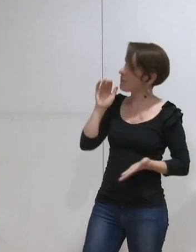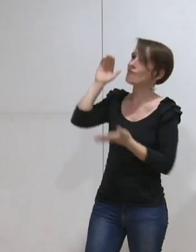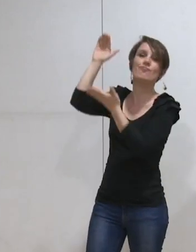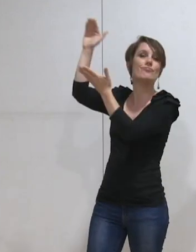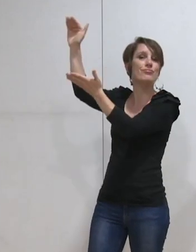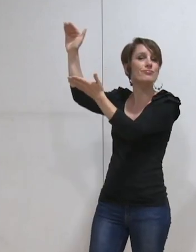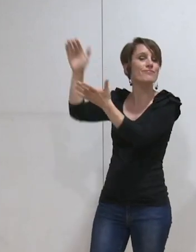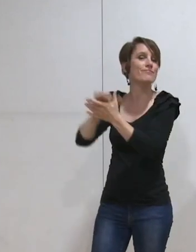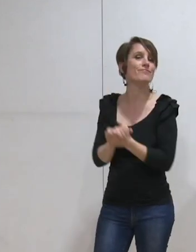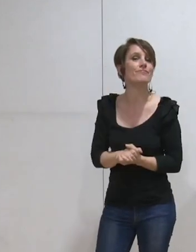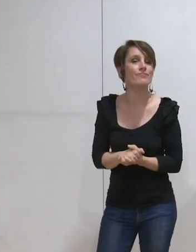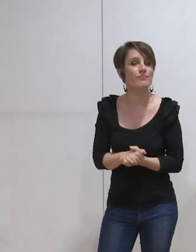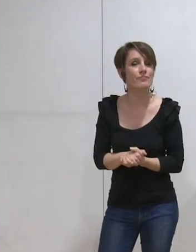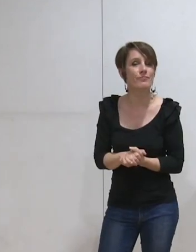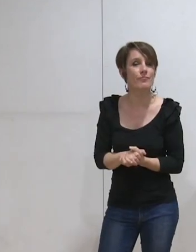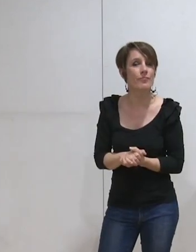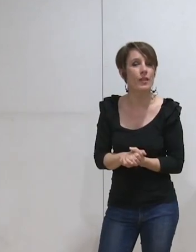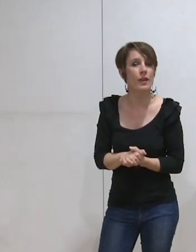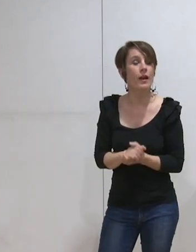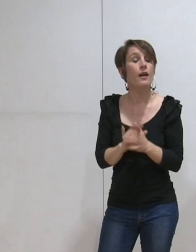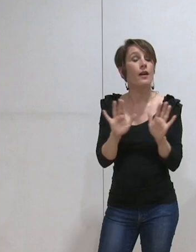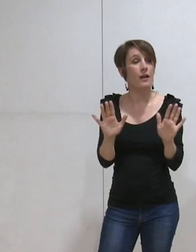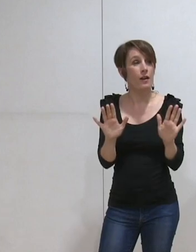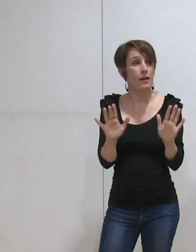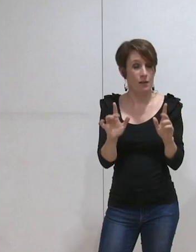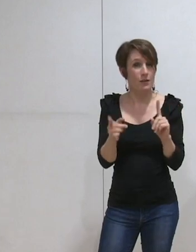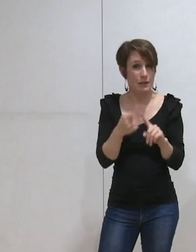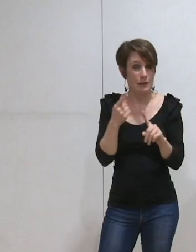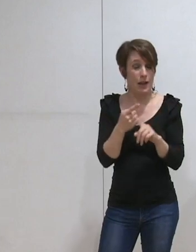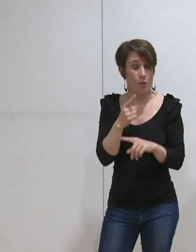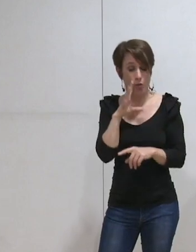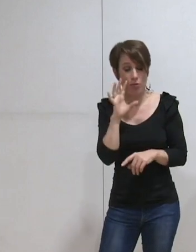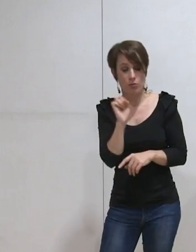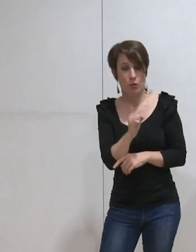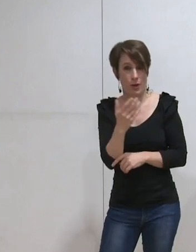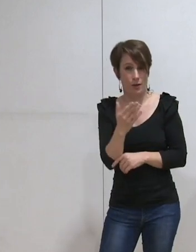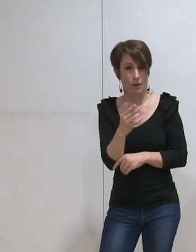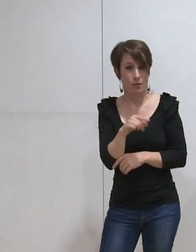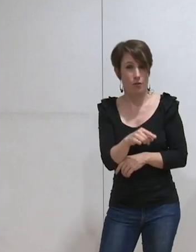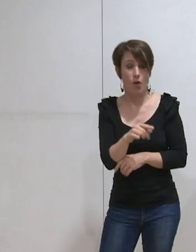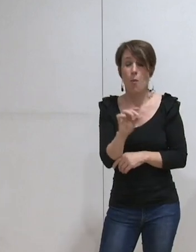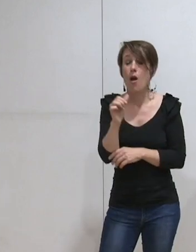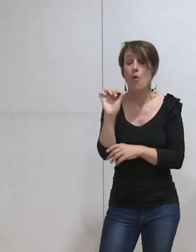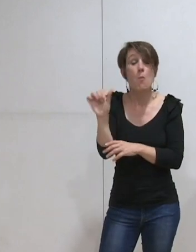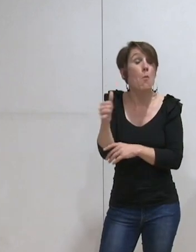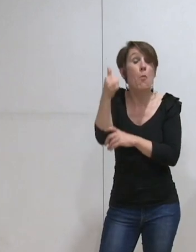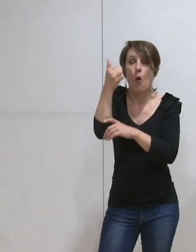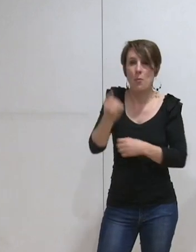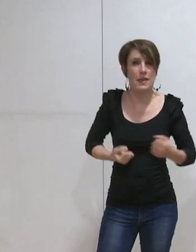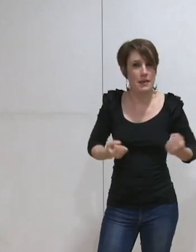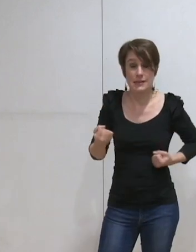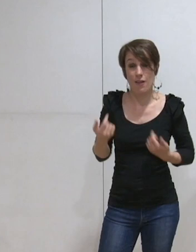services il est intéressant de souligner que le premier service un des premiers services communs que nous